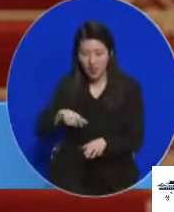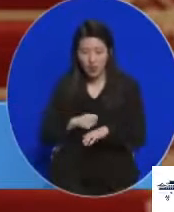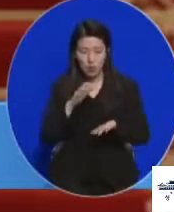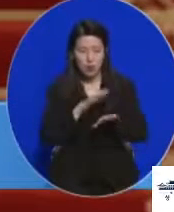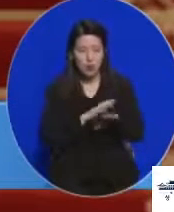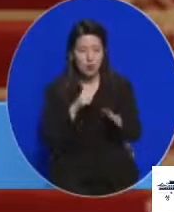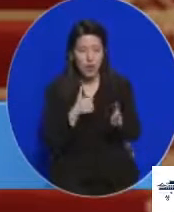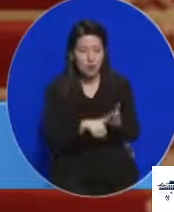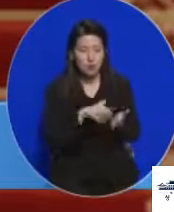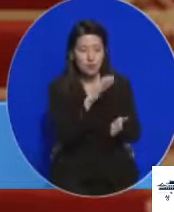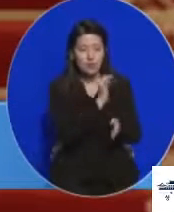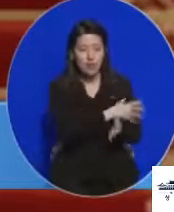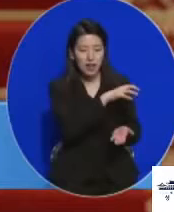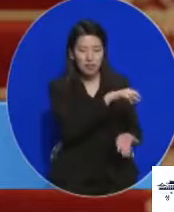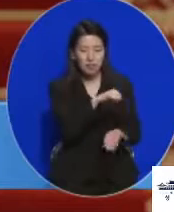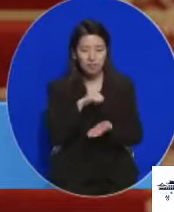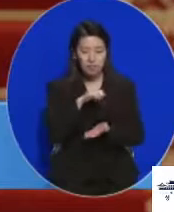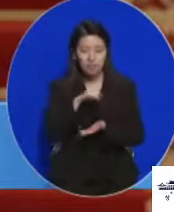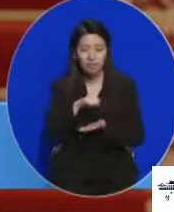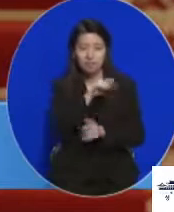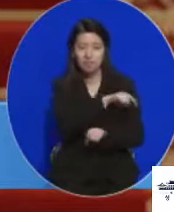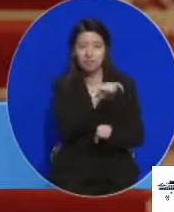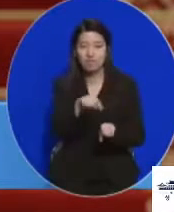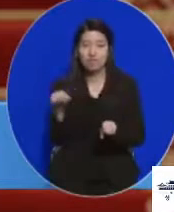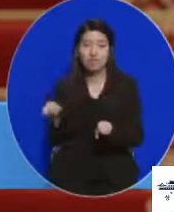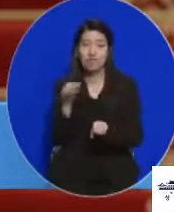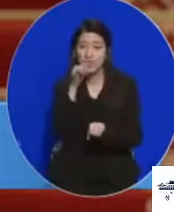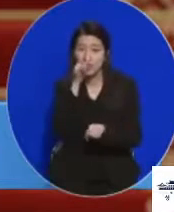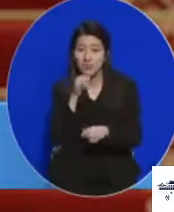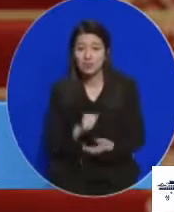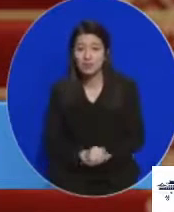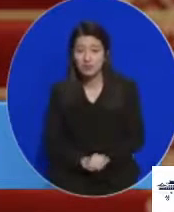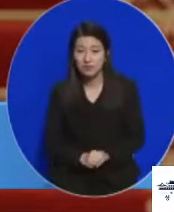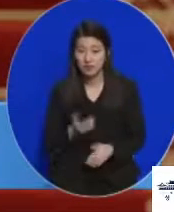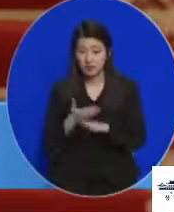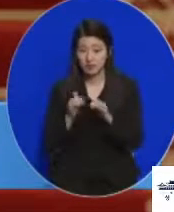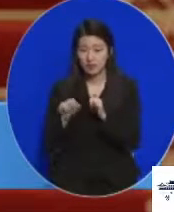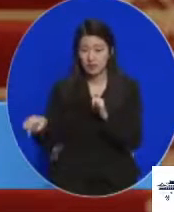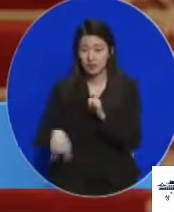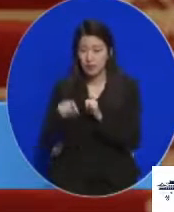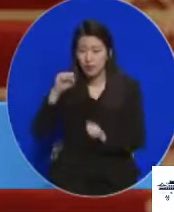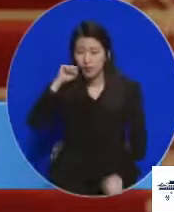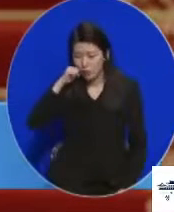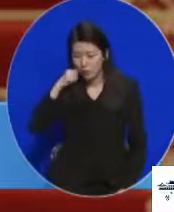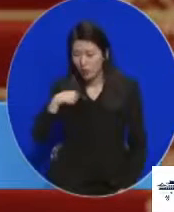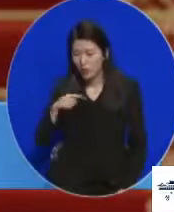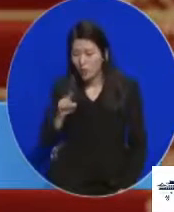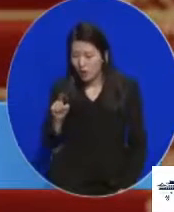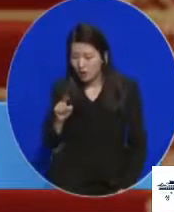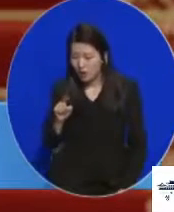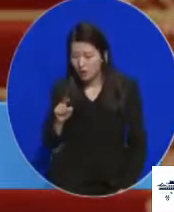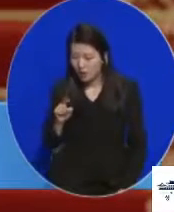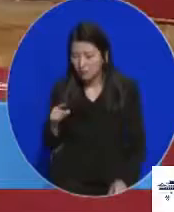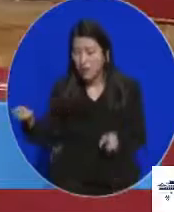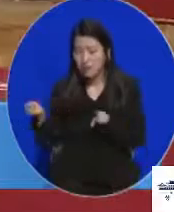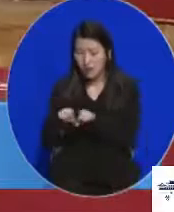이어졌고 어려움을 겪고 있는 이웃들과 함께 사는 길을 찾았습니다